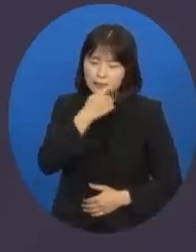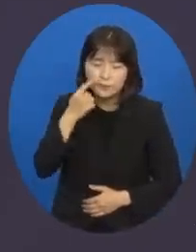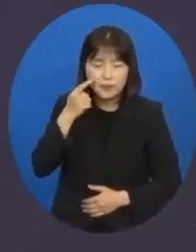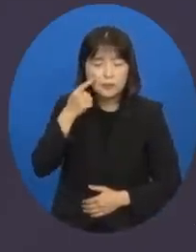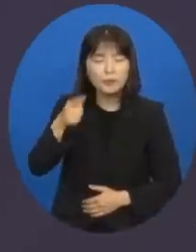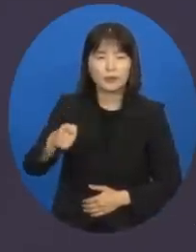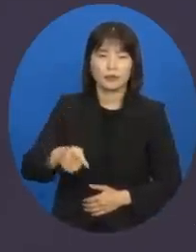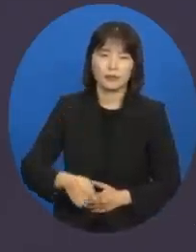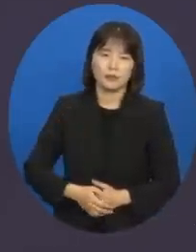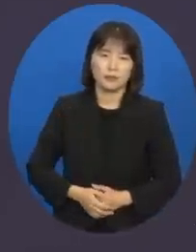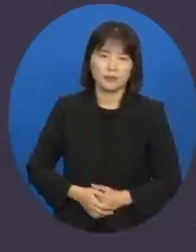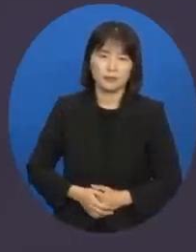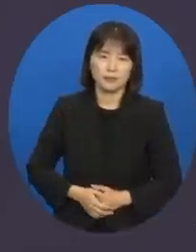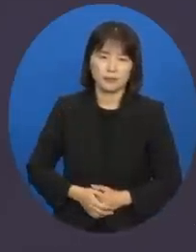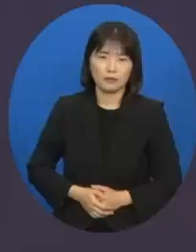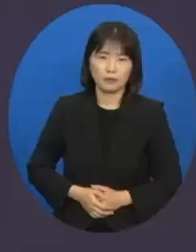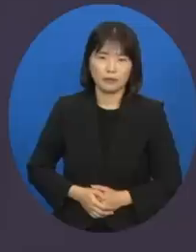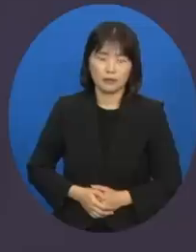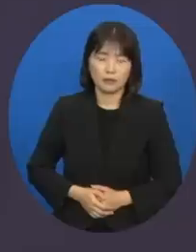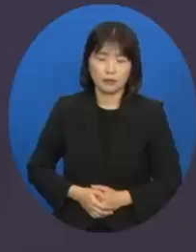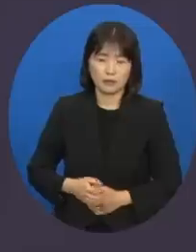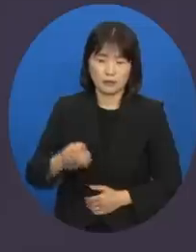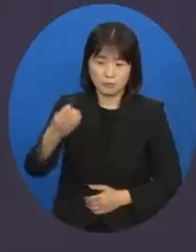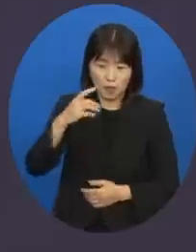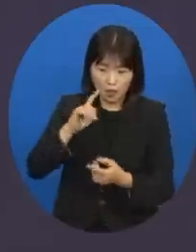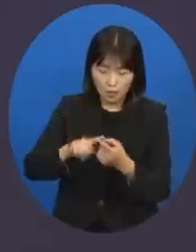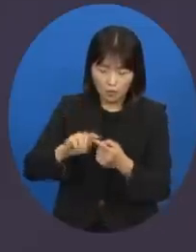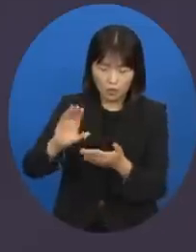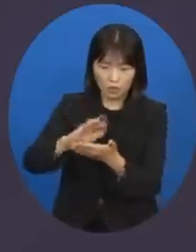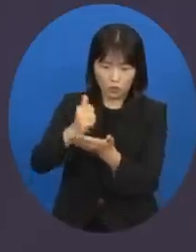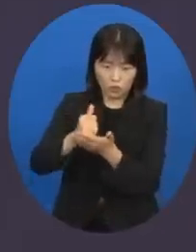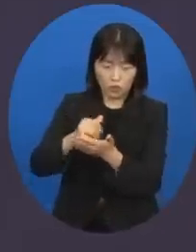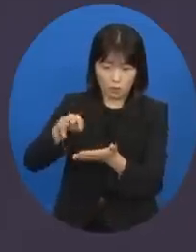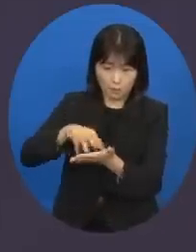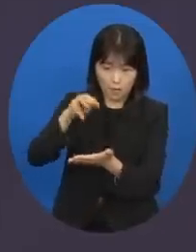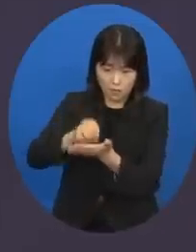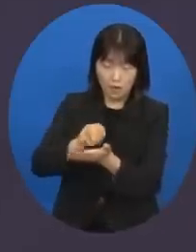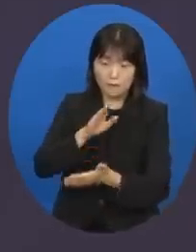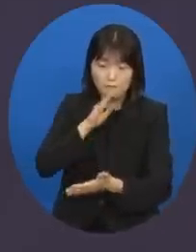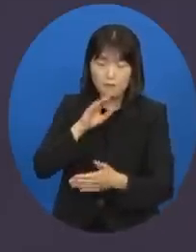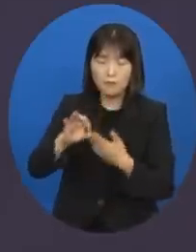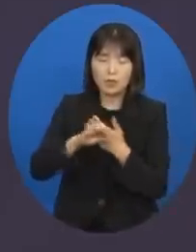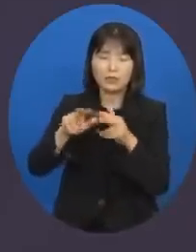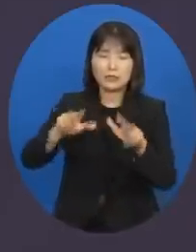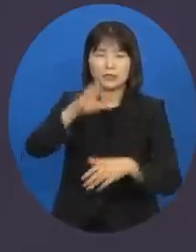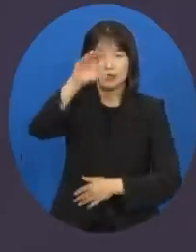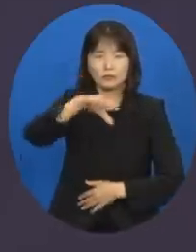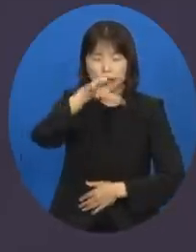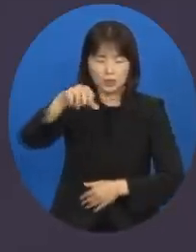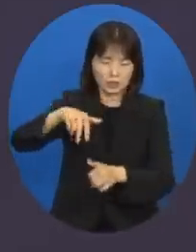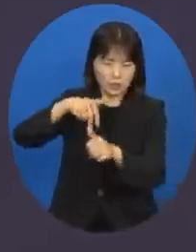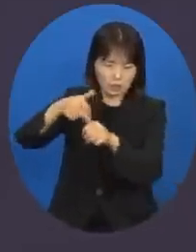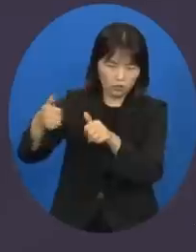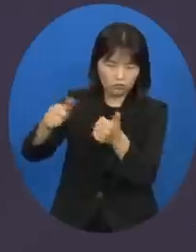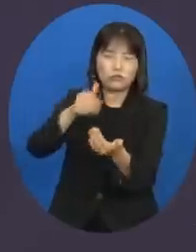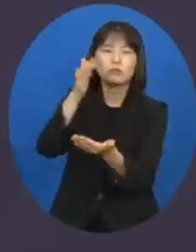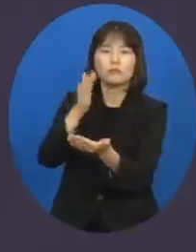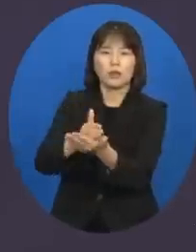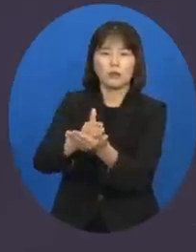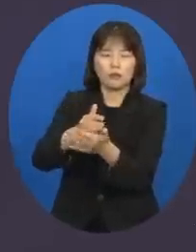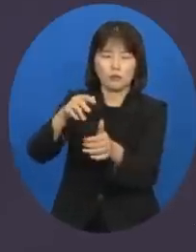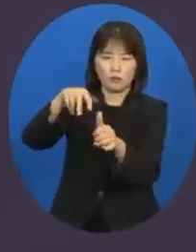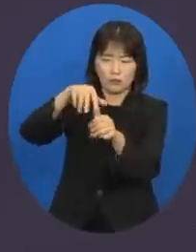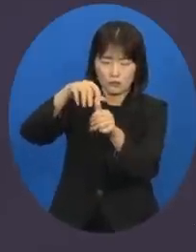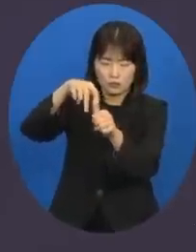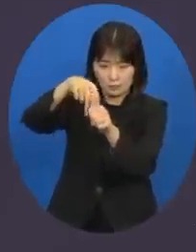겁니다. 정말 당신 말대로 그리스도고 메시아면 지금 십자가에서 달려 죽지 말고 거기에서